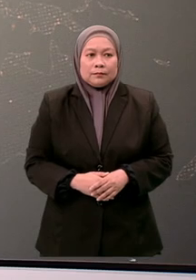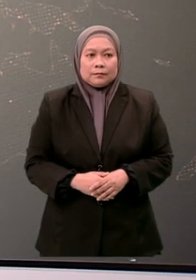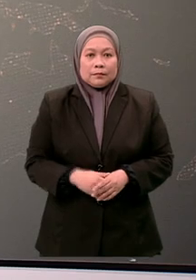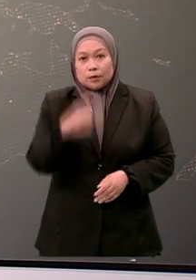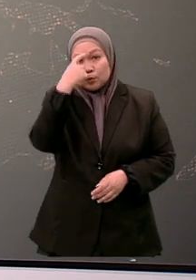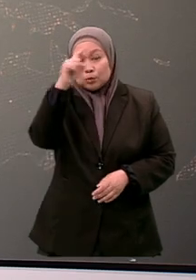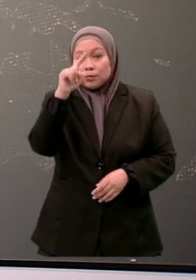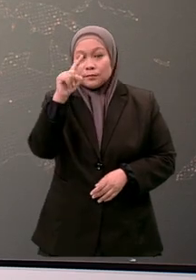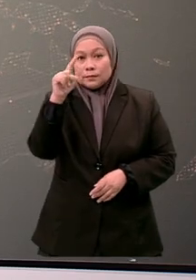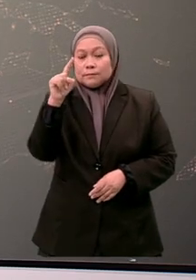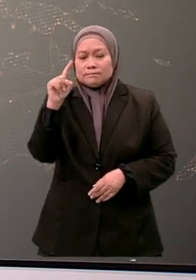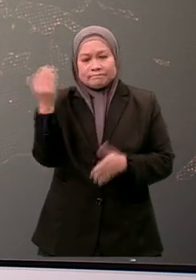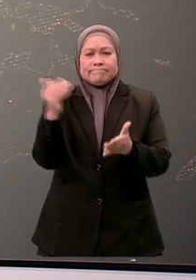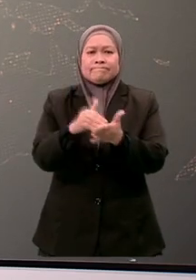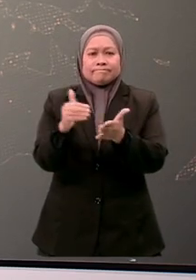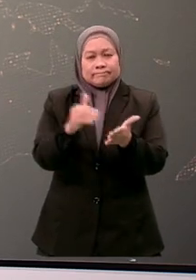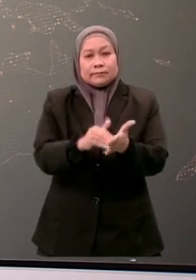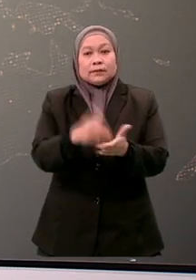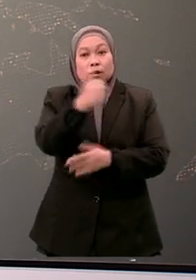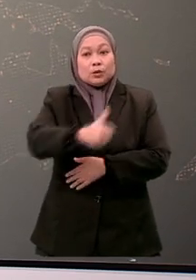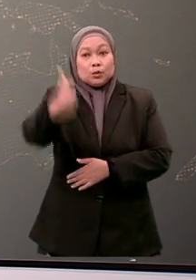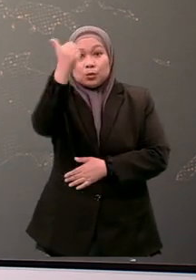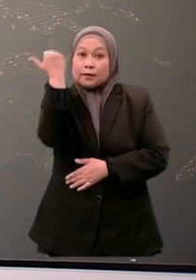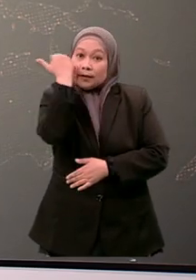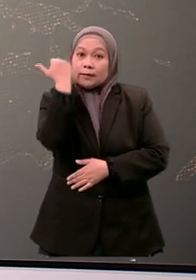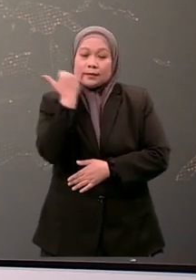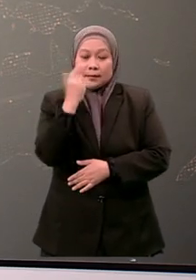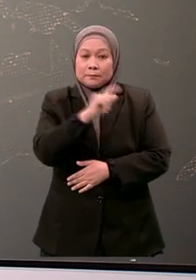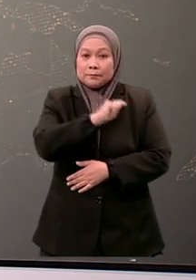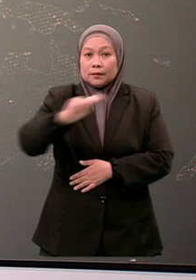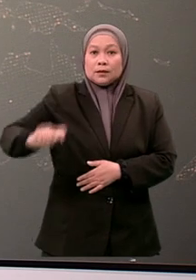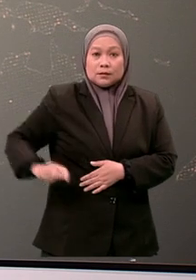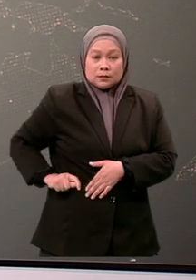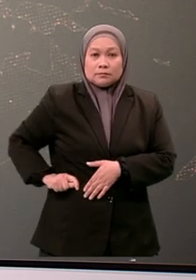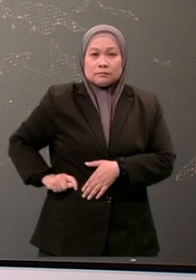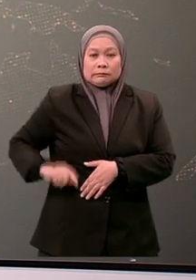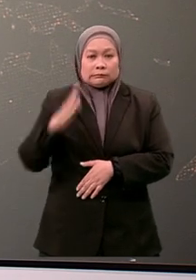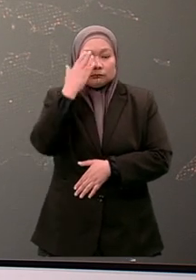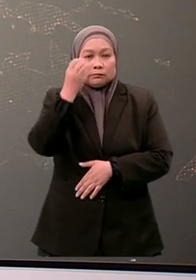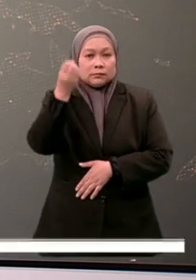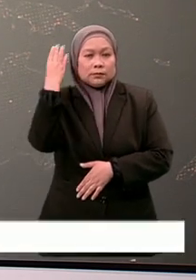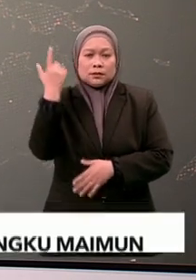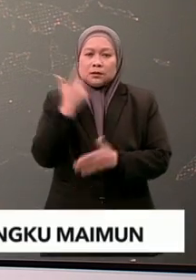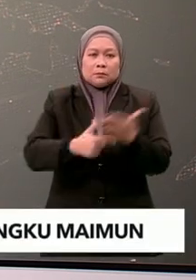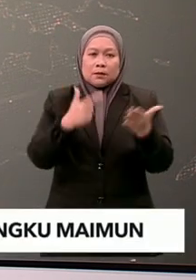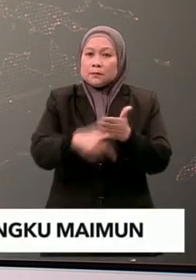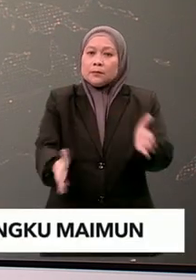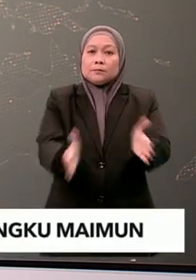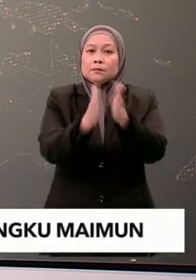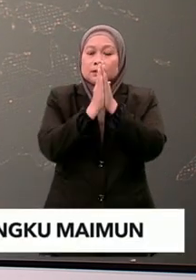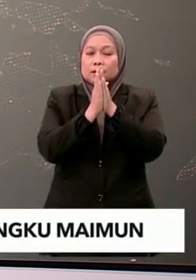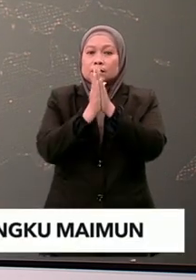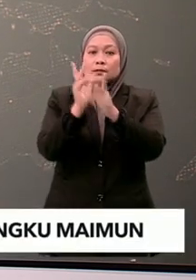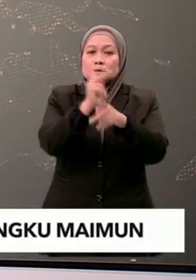Hai untuk kesekian kalinya ketua Hakim negara lontengku Moonlight enggan melayani permintaan ketua